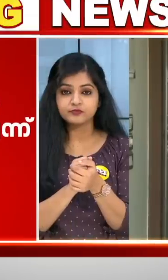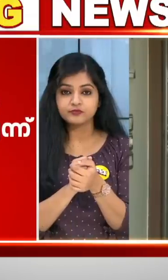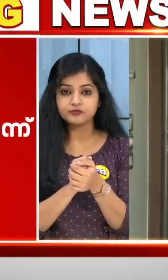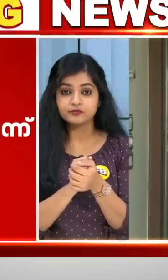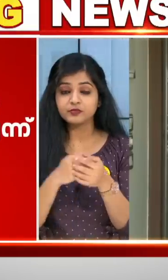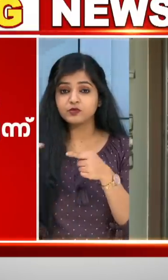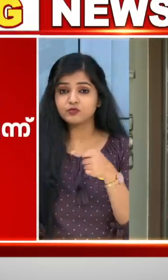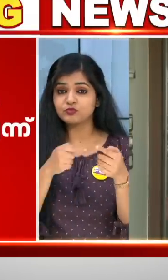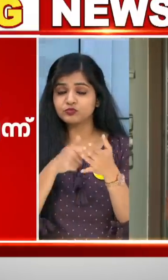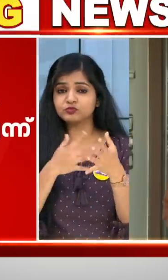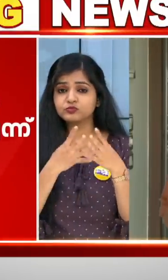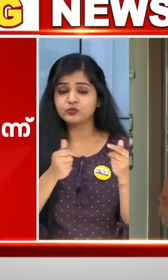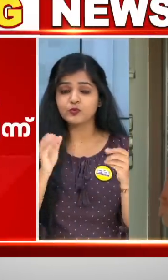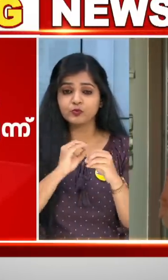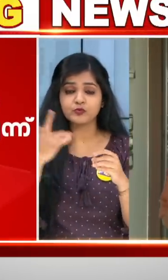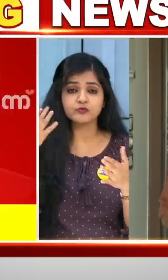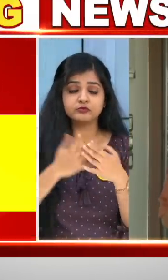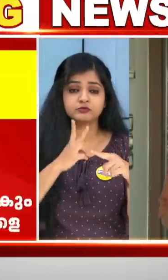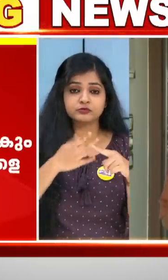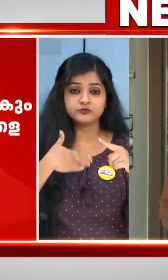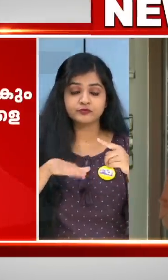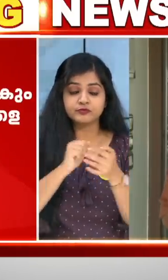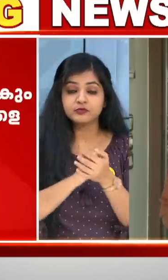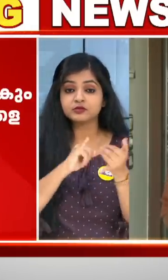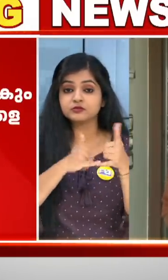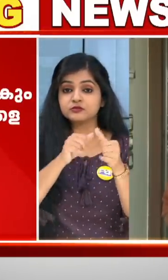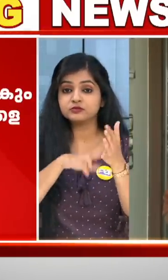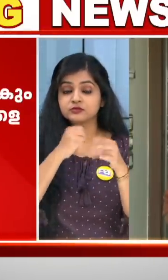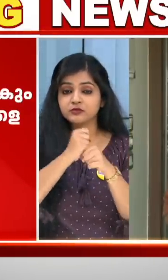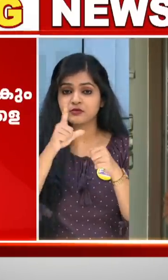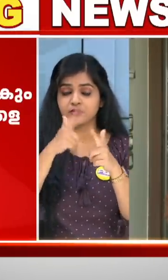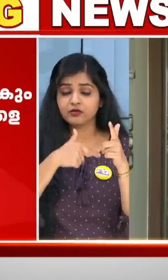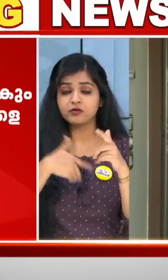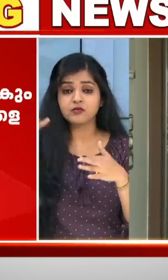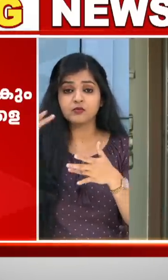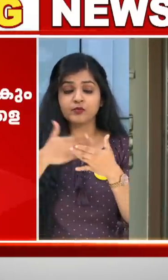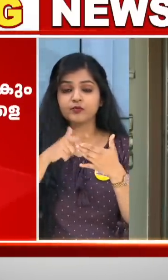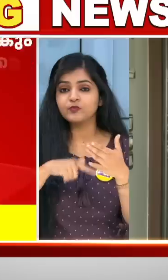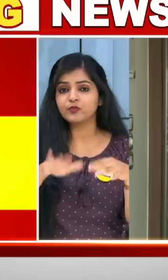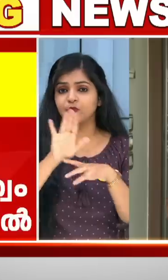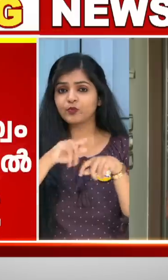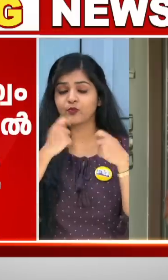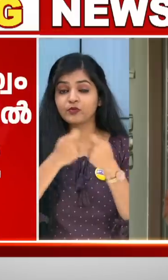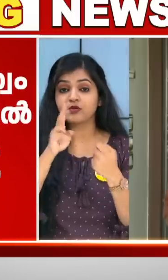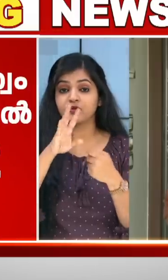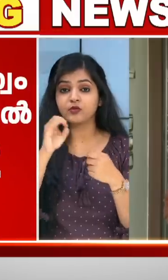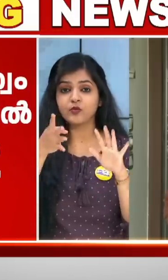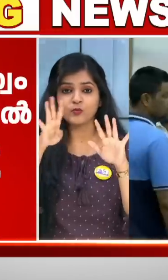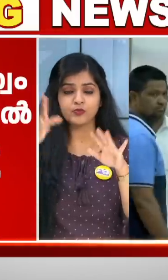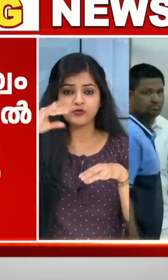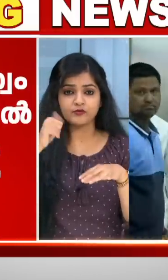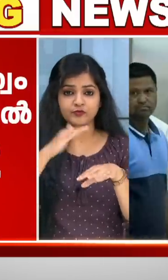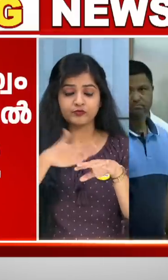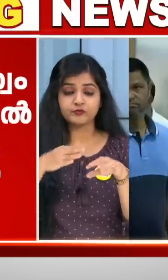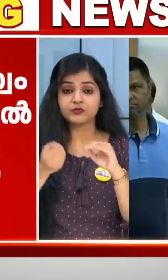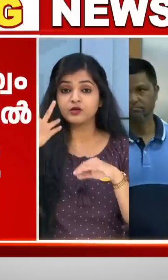തർക്കം പരിഹരിക്കപ്പെടാത്തതുമാണ്. ഉദാഹരണം സാംഗ്ലിയിലെ മണ്ഡലം. അവിടെ കാലാകാലങ്ങളിൽ കോൺഗ്രസ് മത്സരിക്കുകയാണ്. 2009 വിജയിച്ചതാണ്. കഴിഞ്ഞ 2 തവണയും